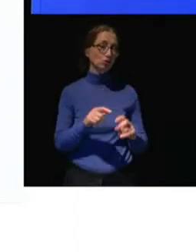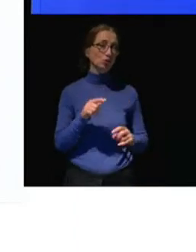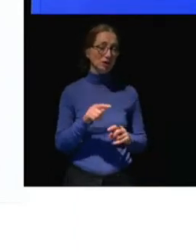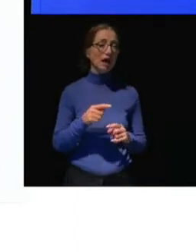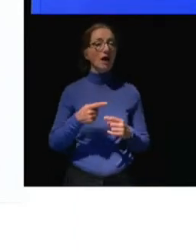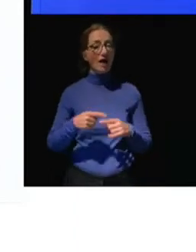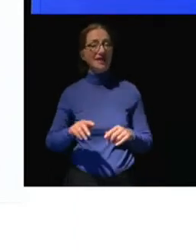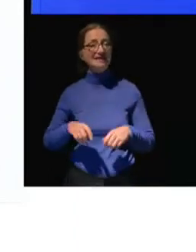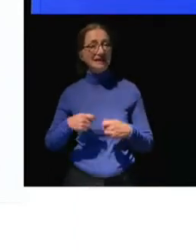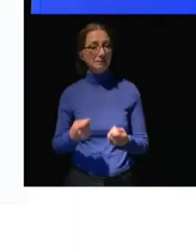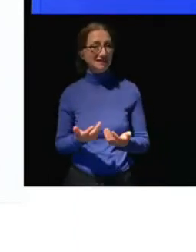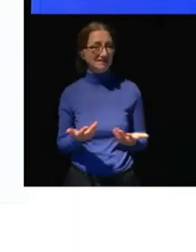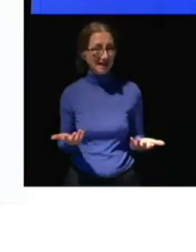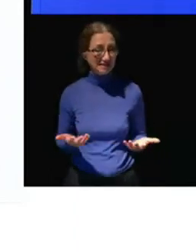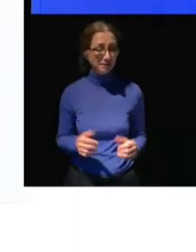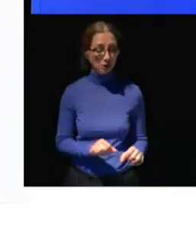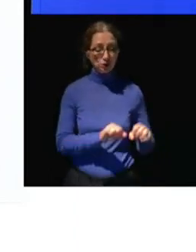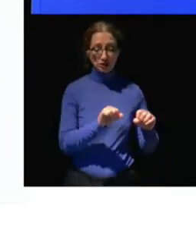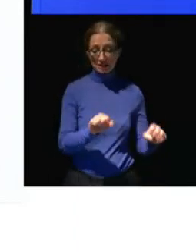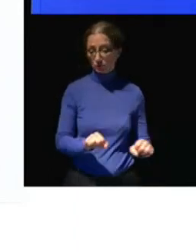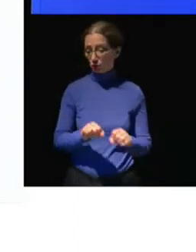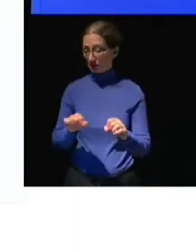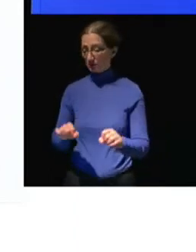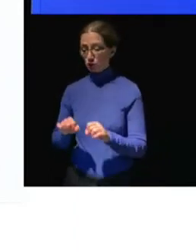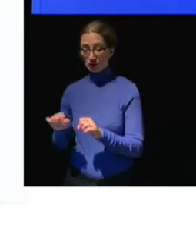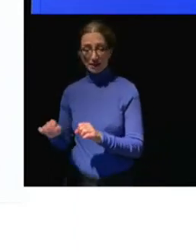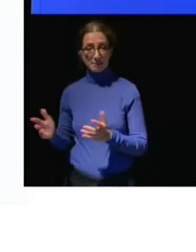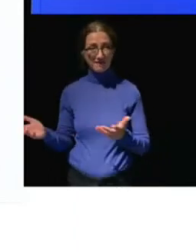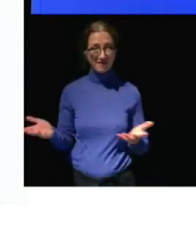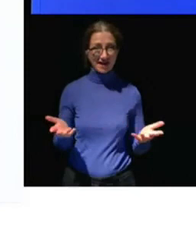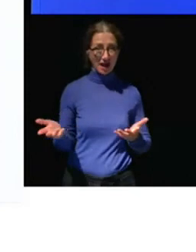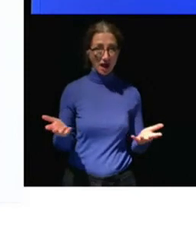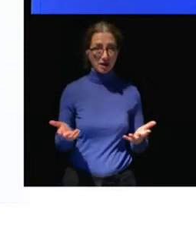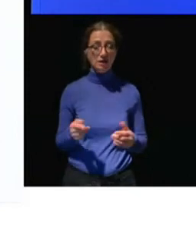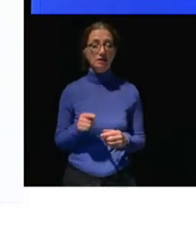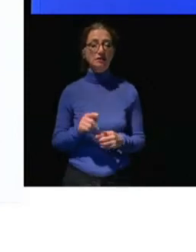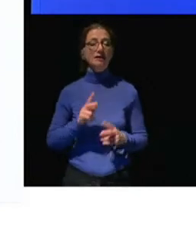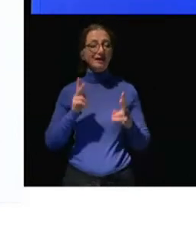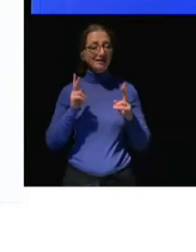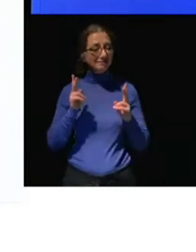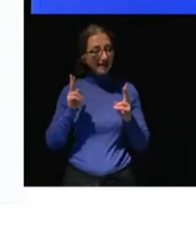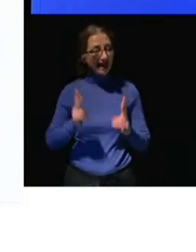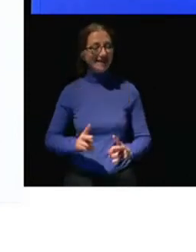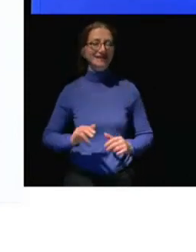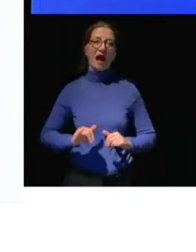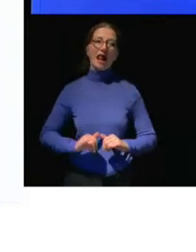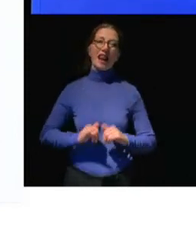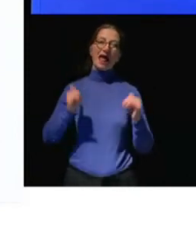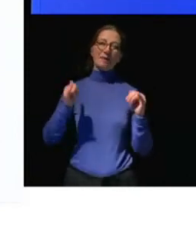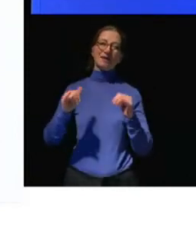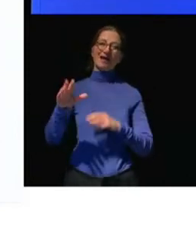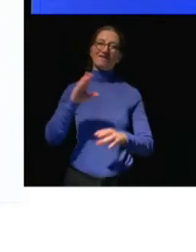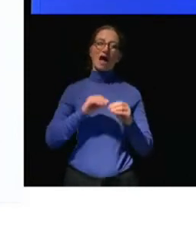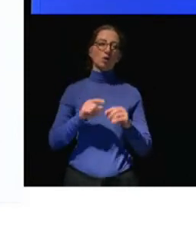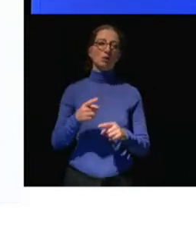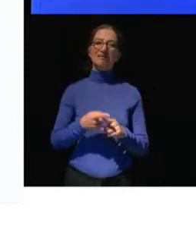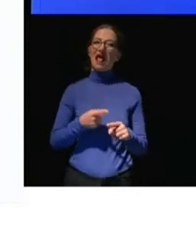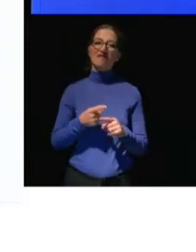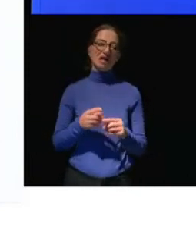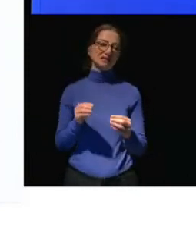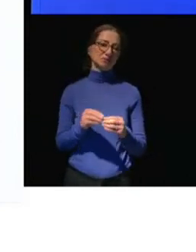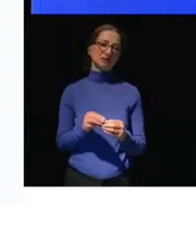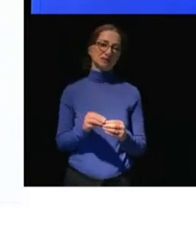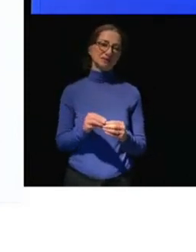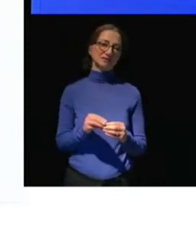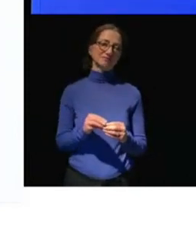auch, dass die untersuchten Systeme die wirklichen Arbeitsrealitäten nur zum Teil abdecken und können deswegen auch